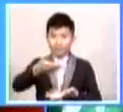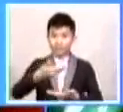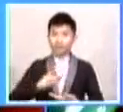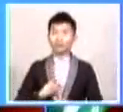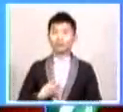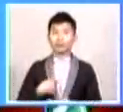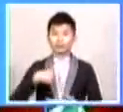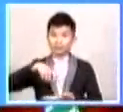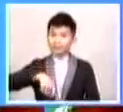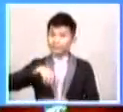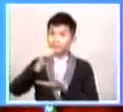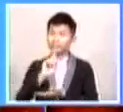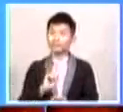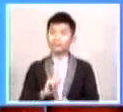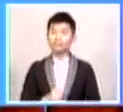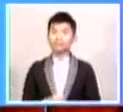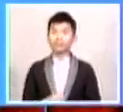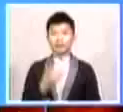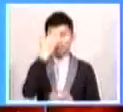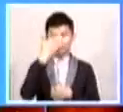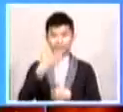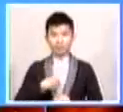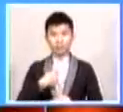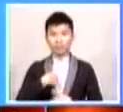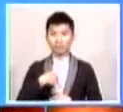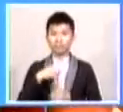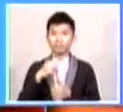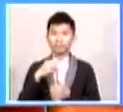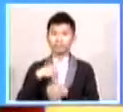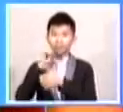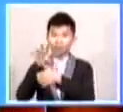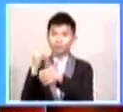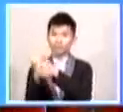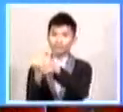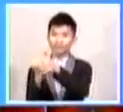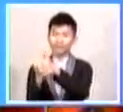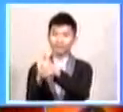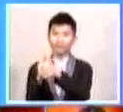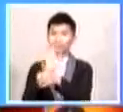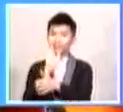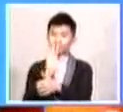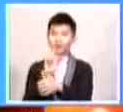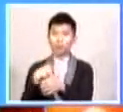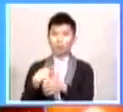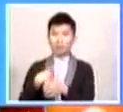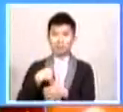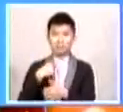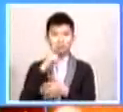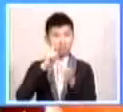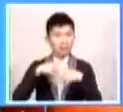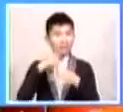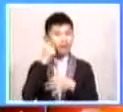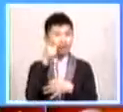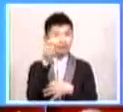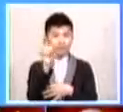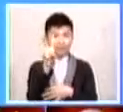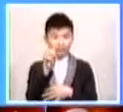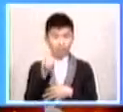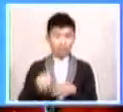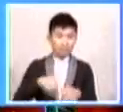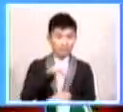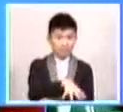中提到请我不要告诉他的先生他把钱捐给了民进党，因为他不确